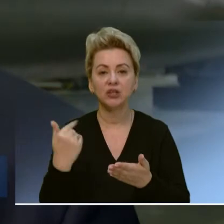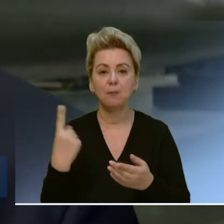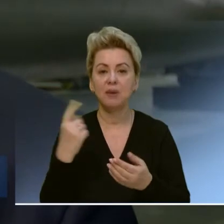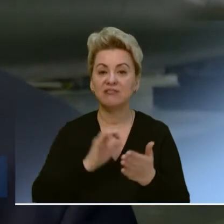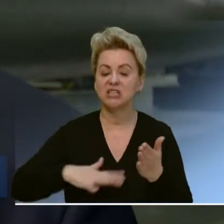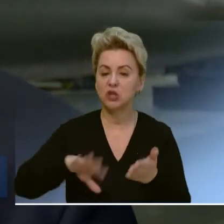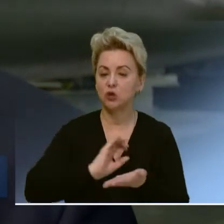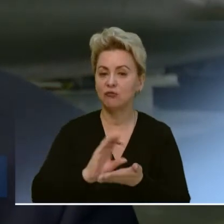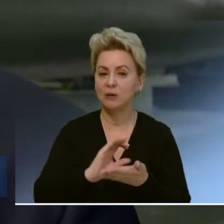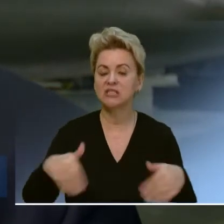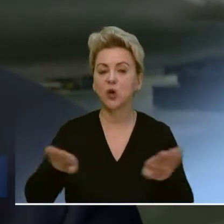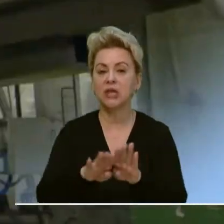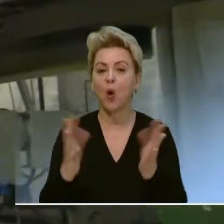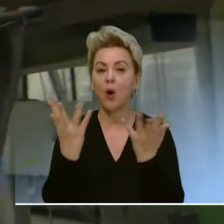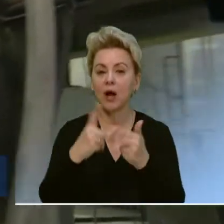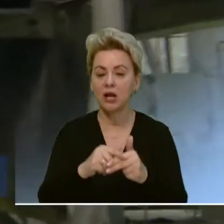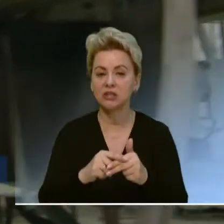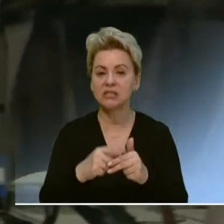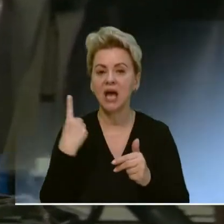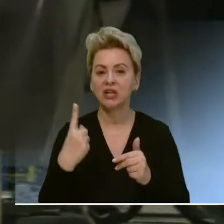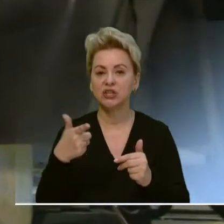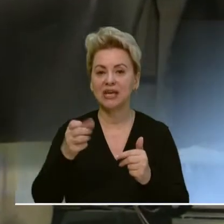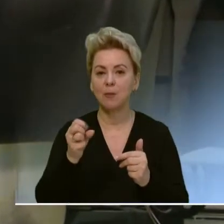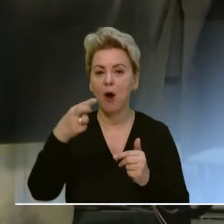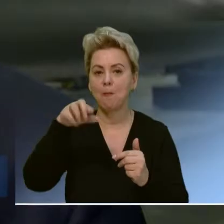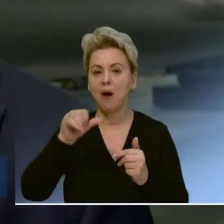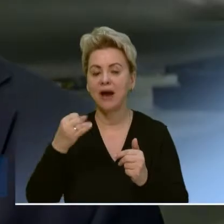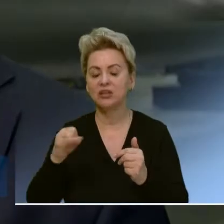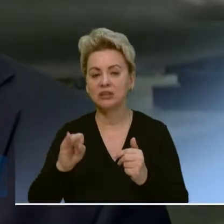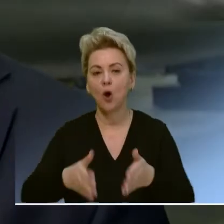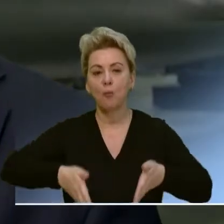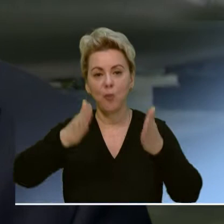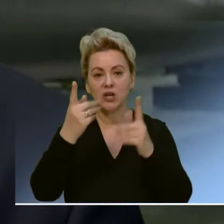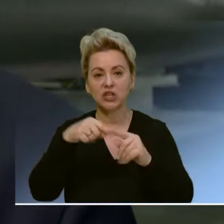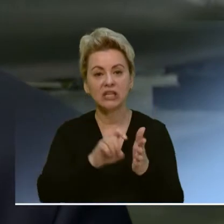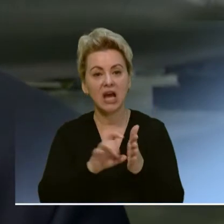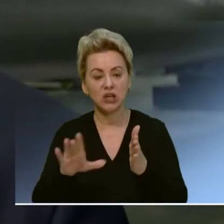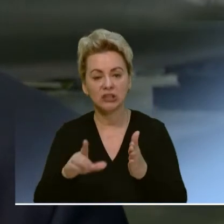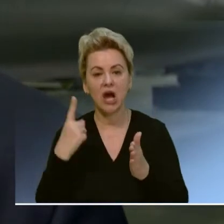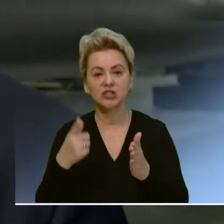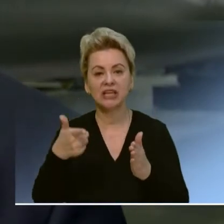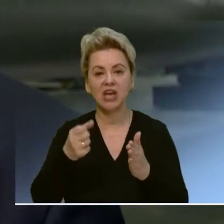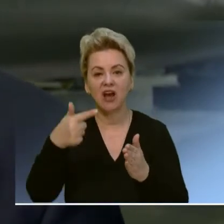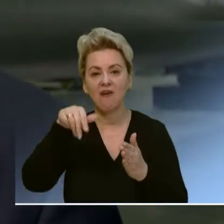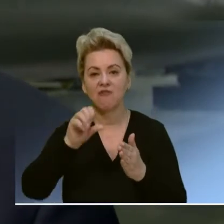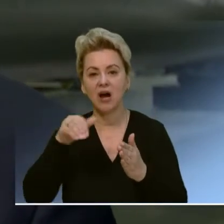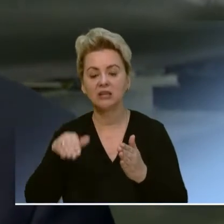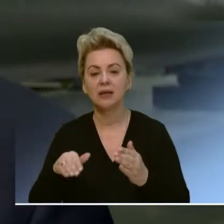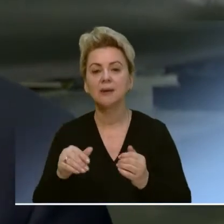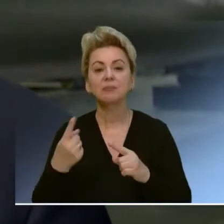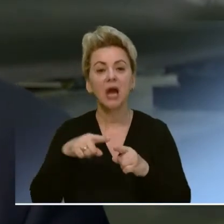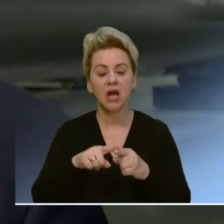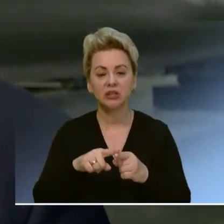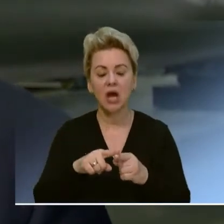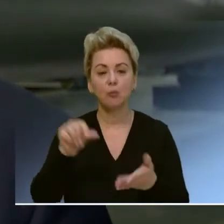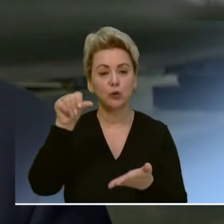стране выпустили такое количество – 1 гигаватт, башни для энергетики в 1 гигаватт. И это…